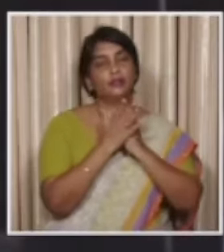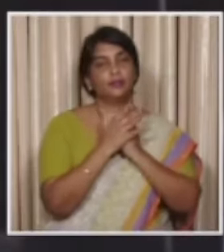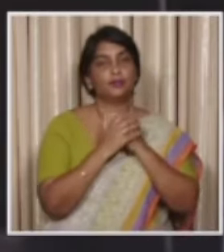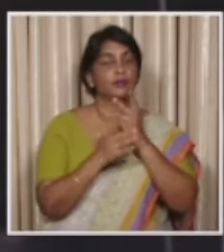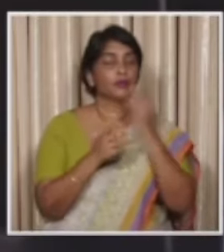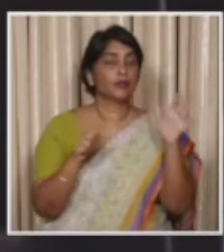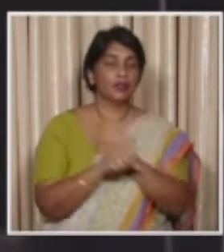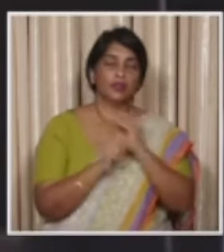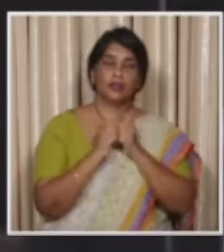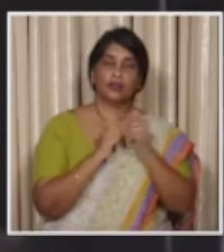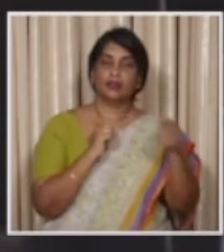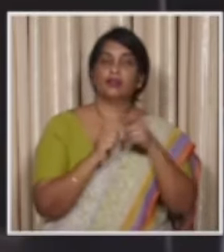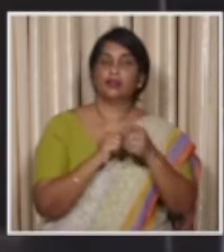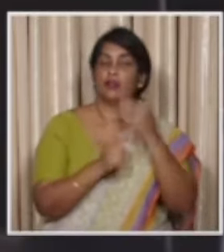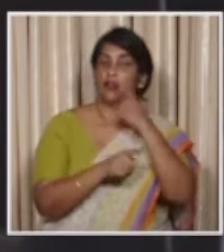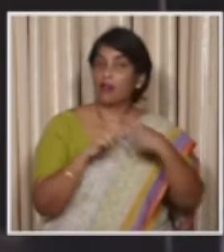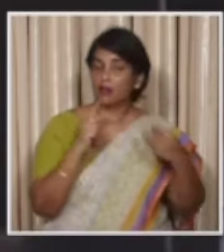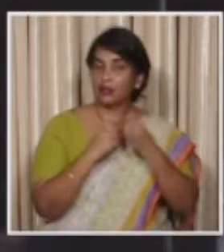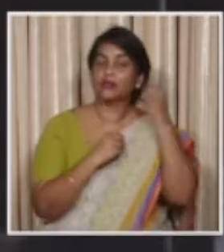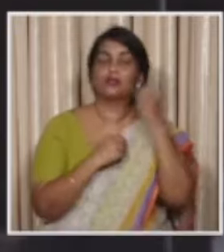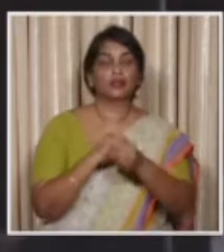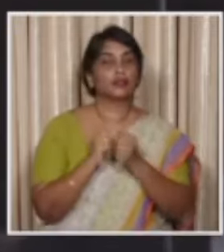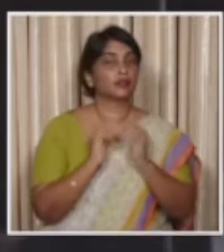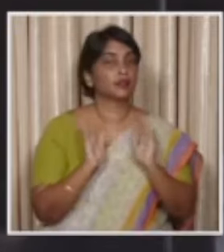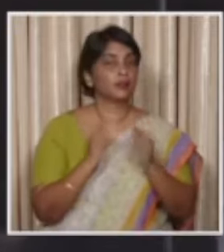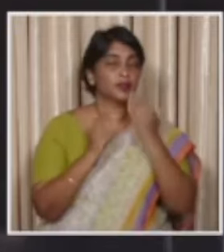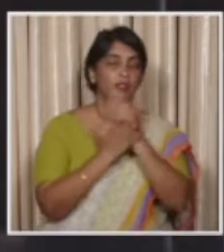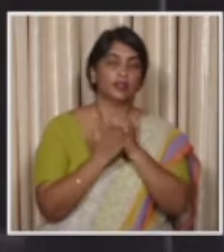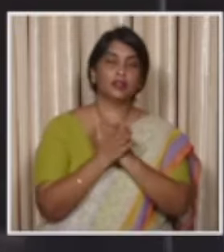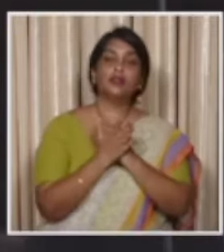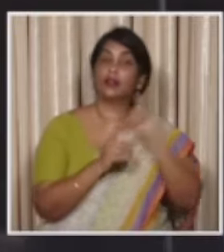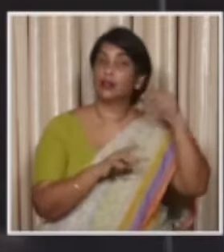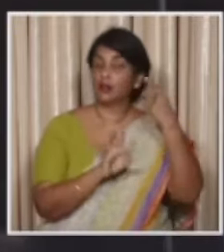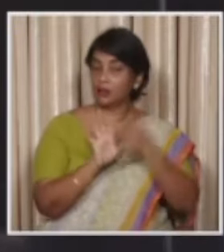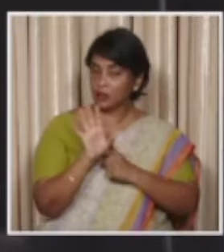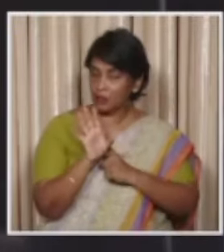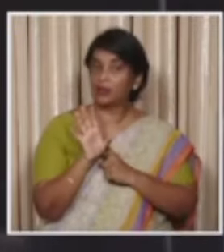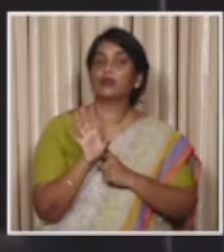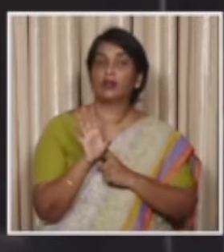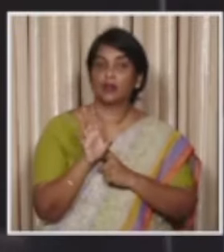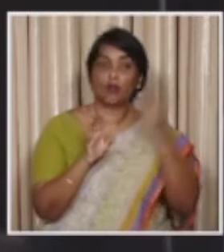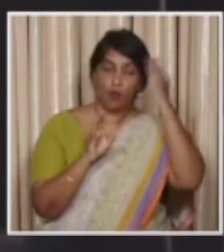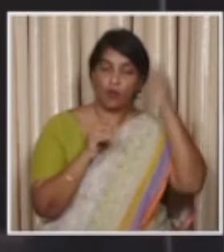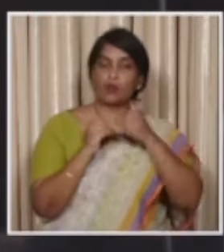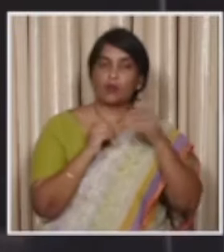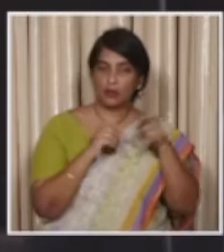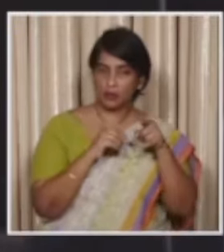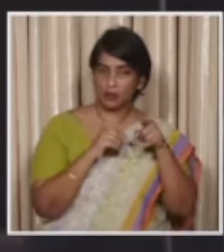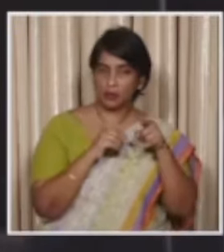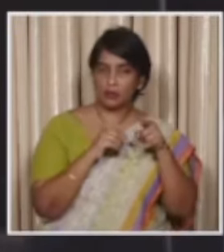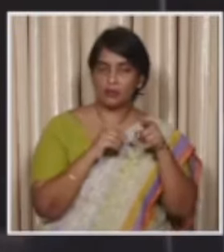මුදල නොවුනත් ඒකෙන් භාගයක් ලබා දීලා වැඩ ආරම්භ කරා නම් ලබන අවුරුද්දේ මුල් කාර්තුවේ